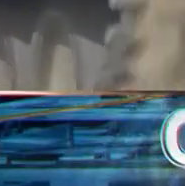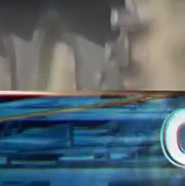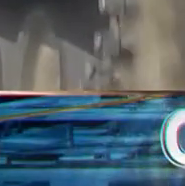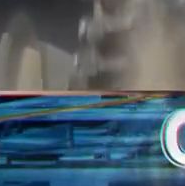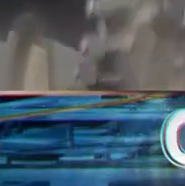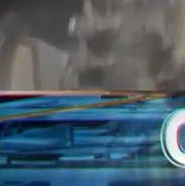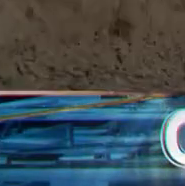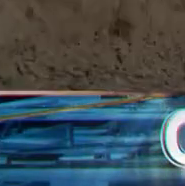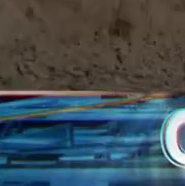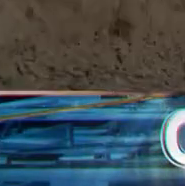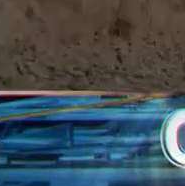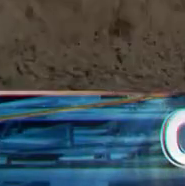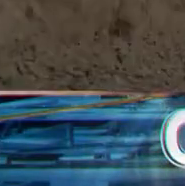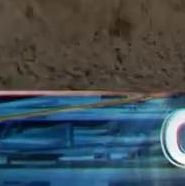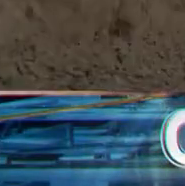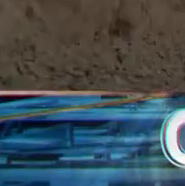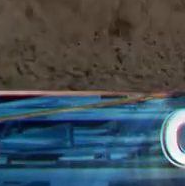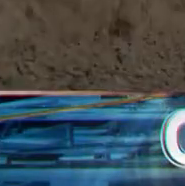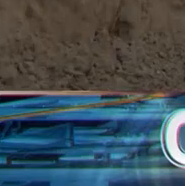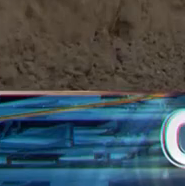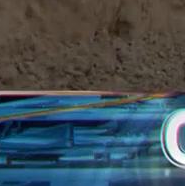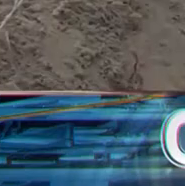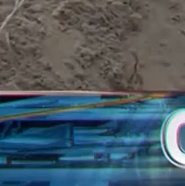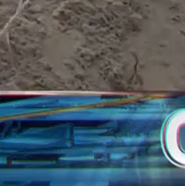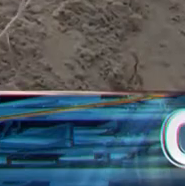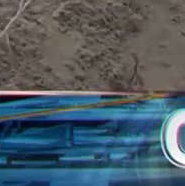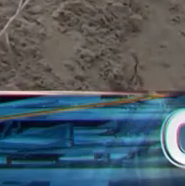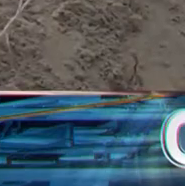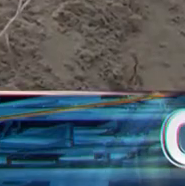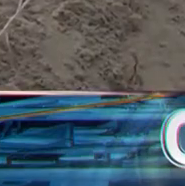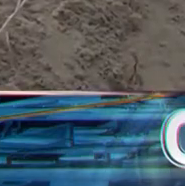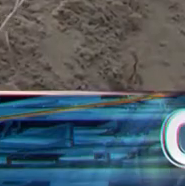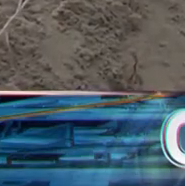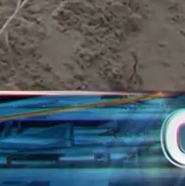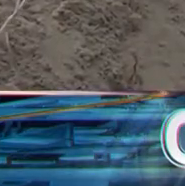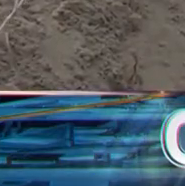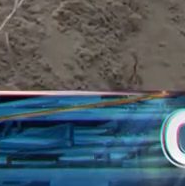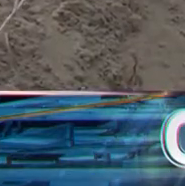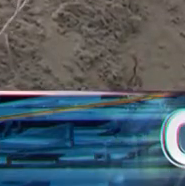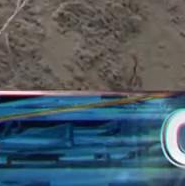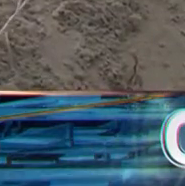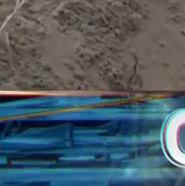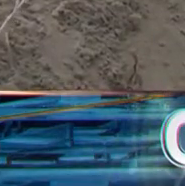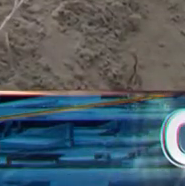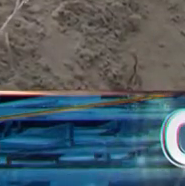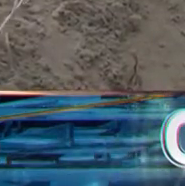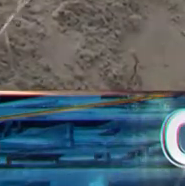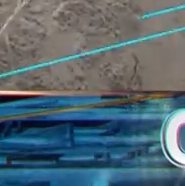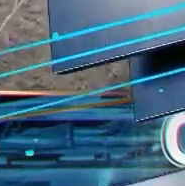Лечь под танк. В прямом смысле этого слова. Бойцы Капшагайской десантно-штурмовой бригады проверили себя на прочность.